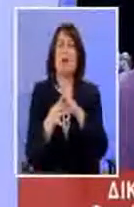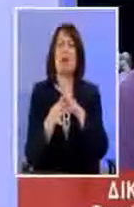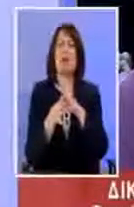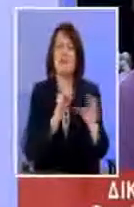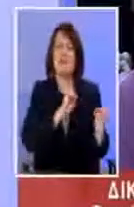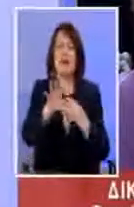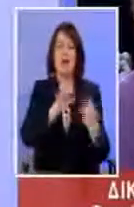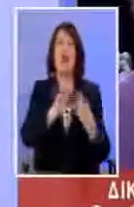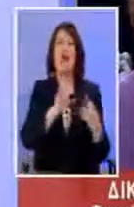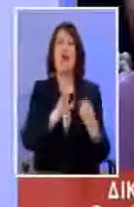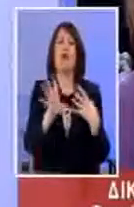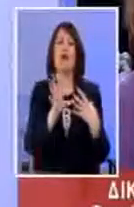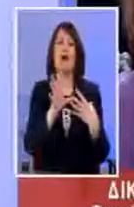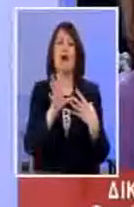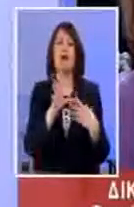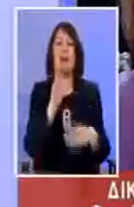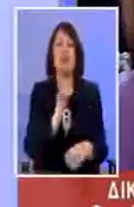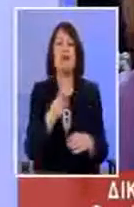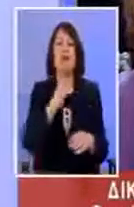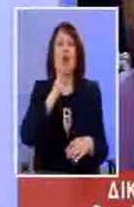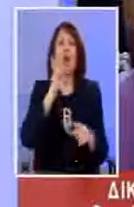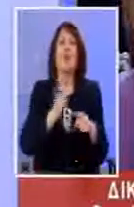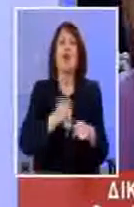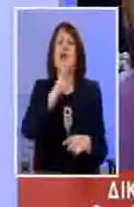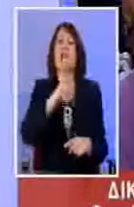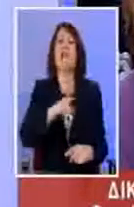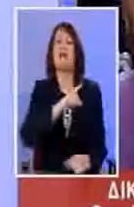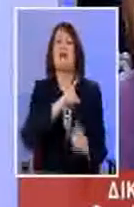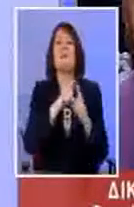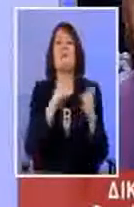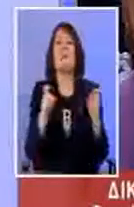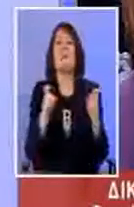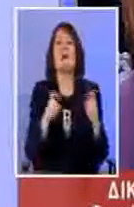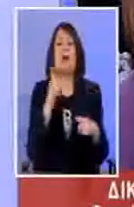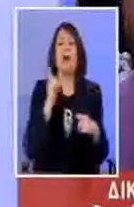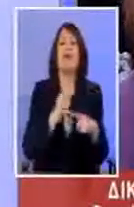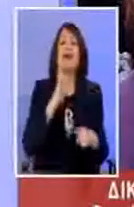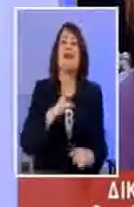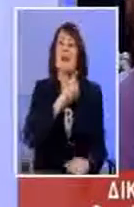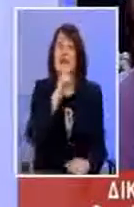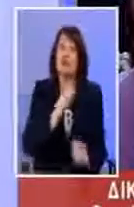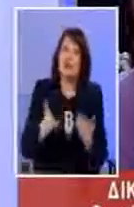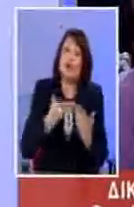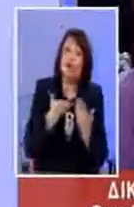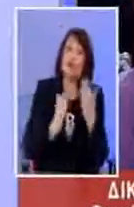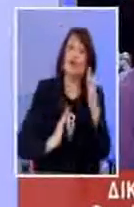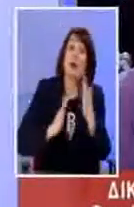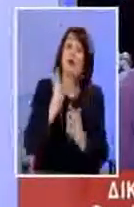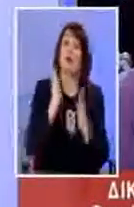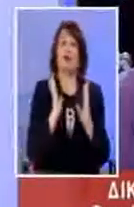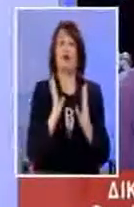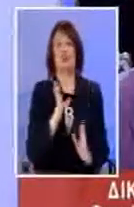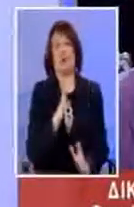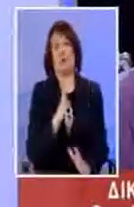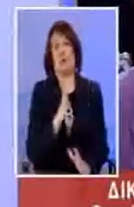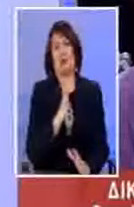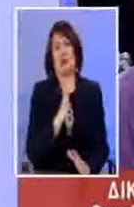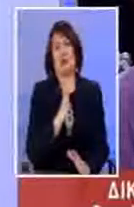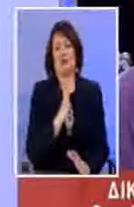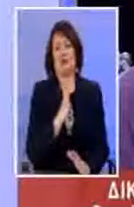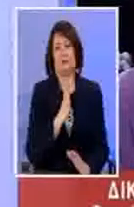χρειάζεται τουλάχιστον στα απλά καθημερινά. Να βελτιώσουμε δηλαδή την απλή καθημερινή ζωή των πολιτών